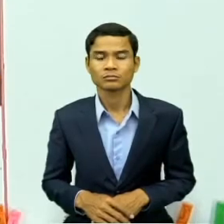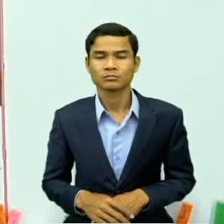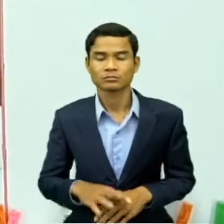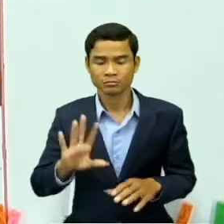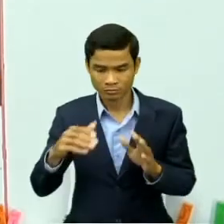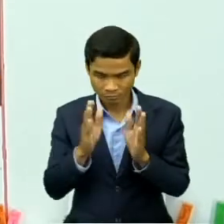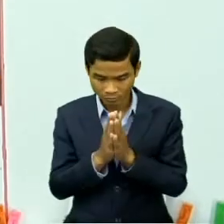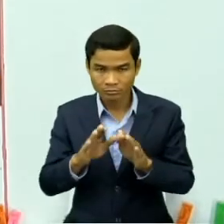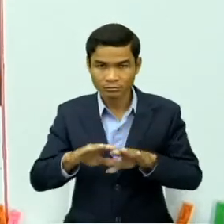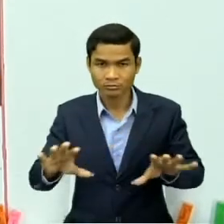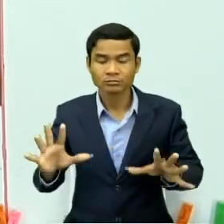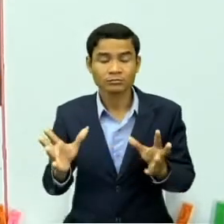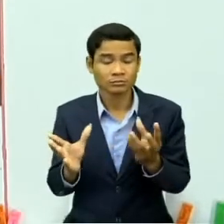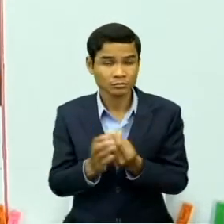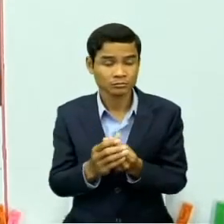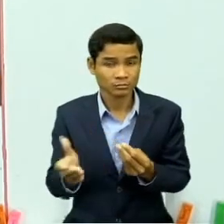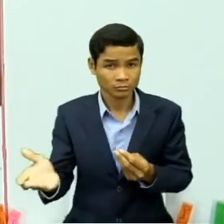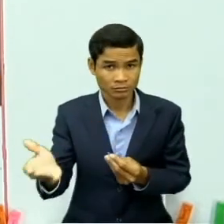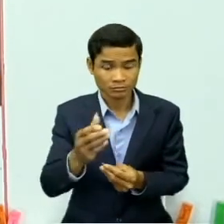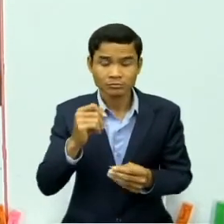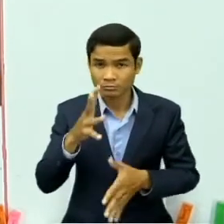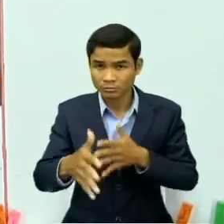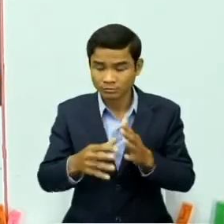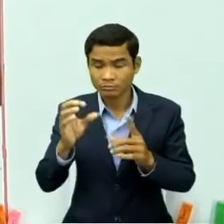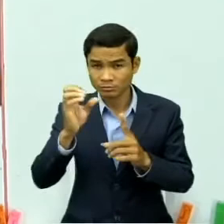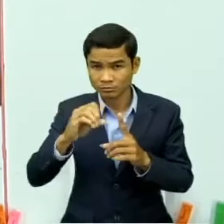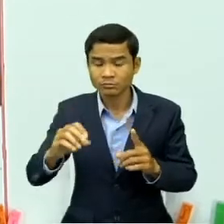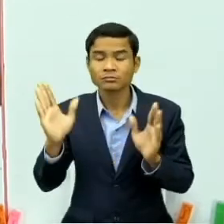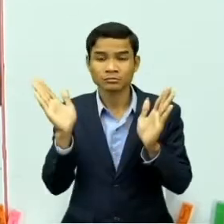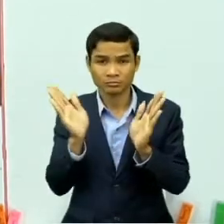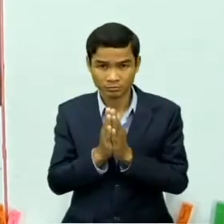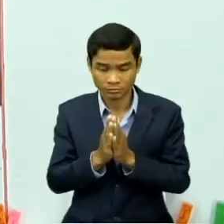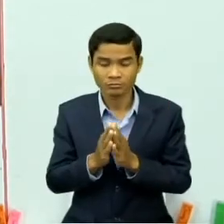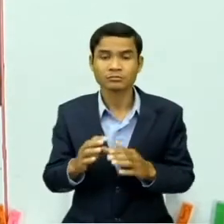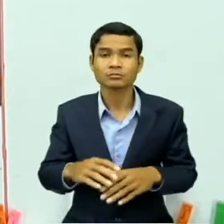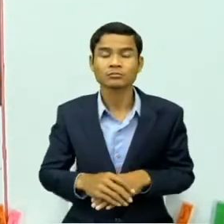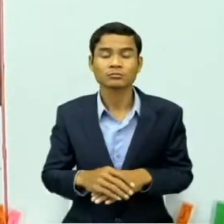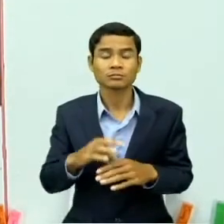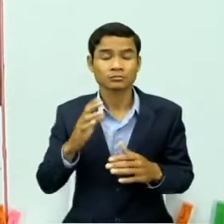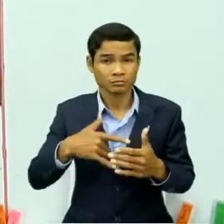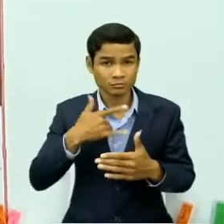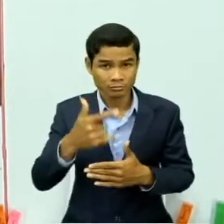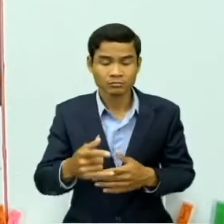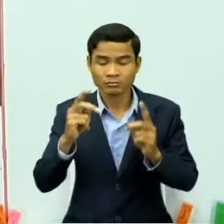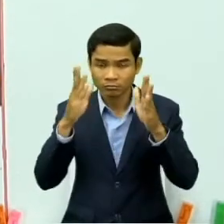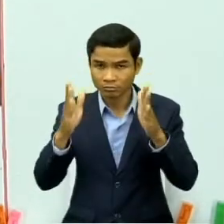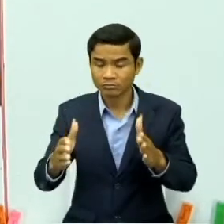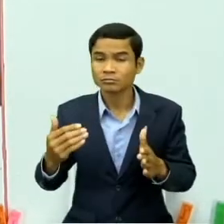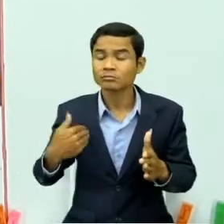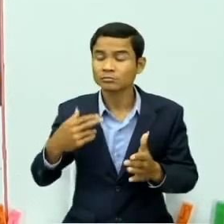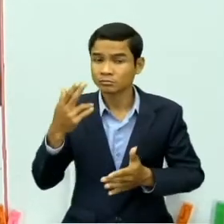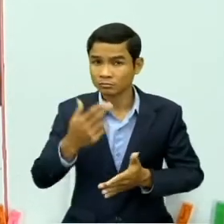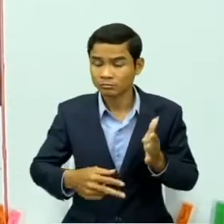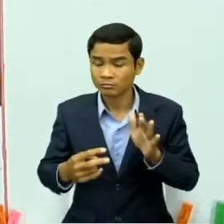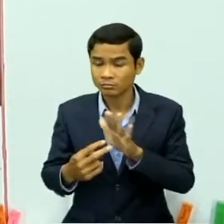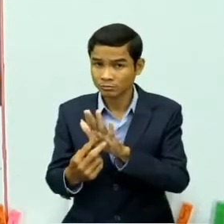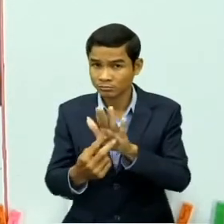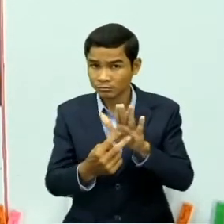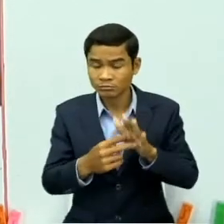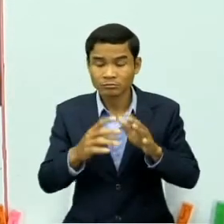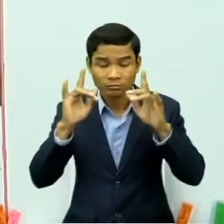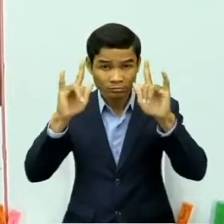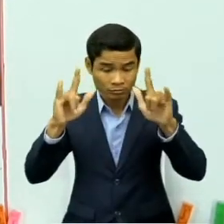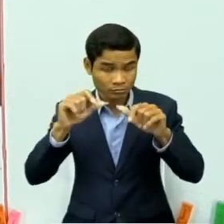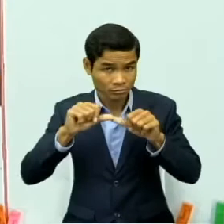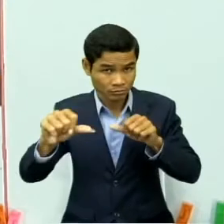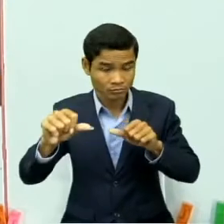chà con lại ban cho rúm ăn là bà con tệ đành đó chà bần tọa tiết ní ta nè cửu mê nà vầy dọc bằng riêng con bần tọa